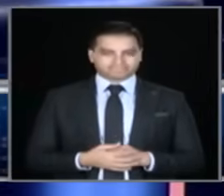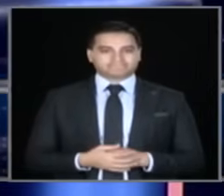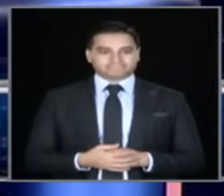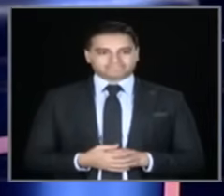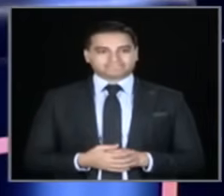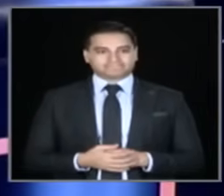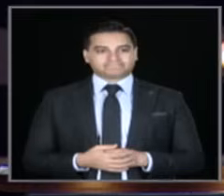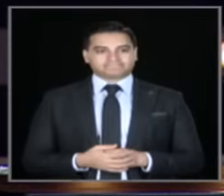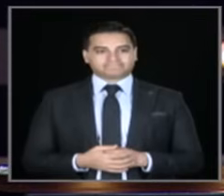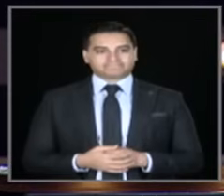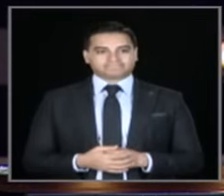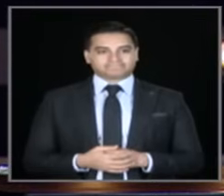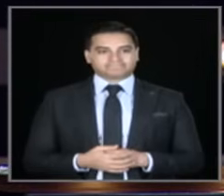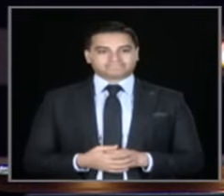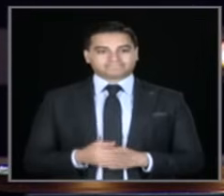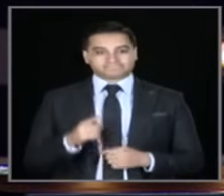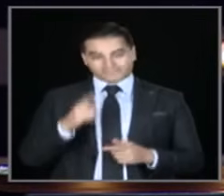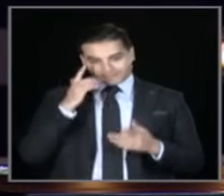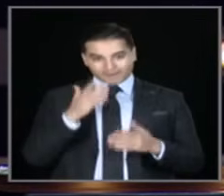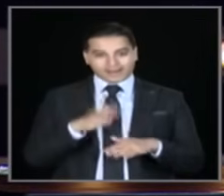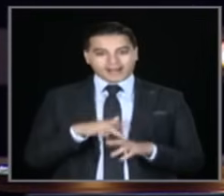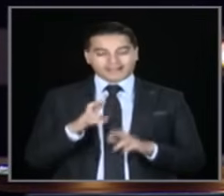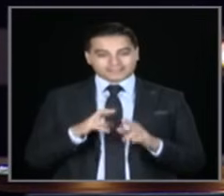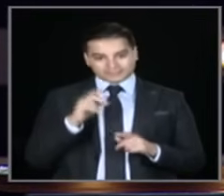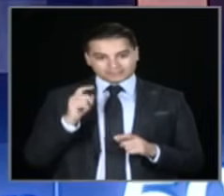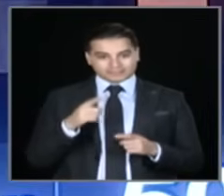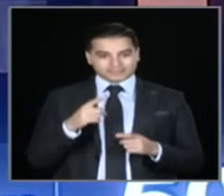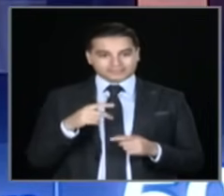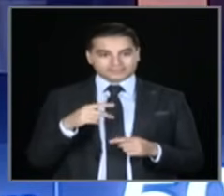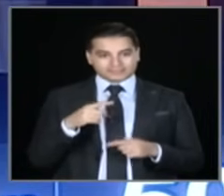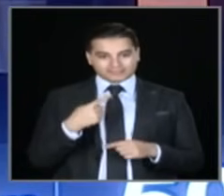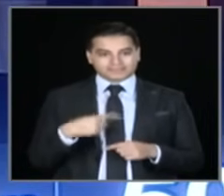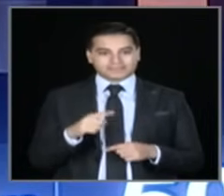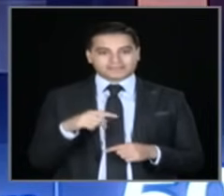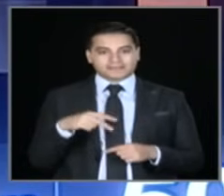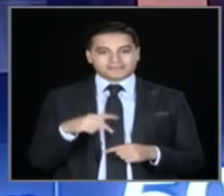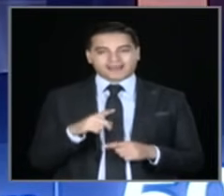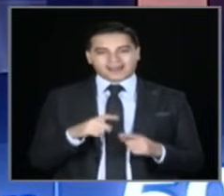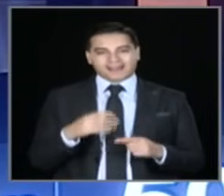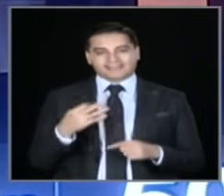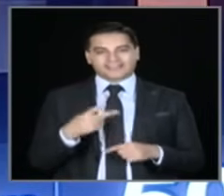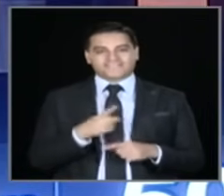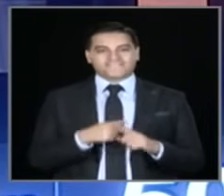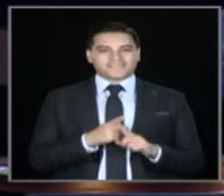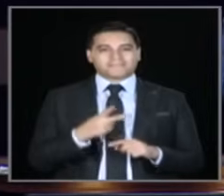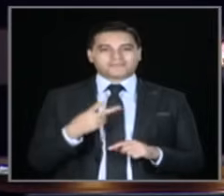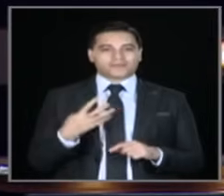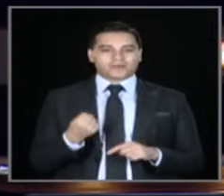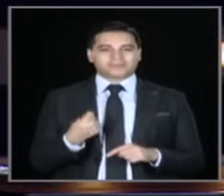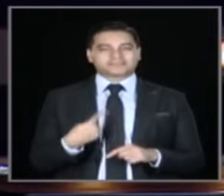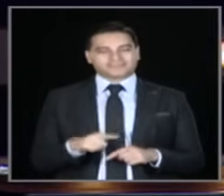برافو عليك، انت بقيت مركز في اسئله سرعه البديع قوي. ما هو 8/3 على 240 يوم. برافو عليك، برافو عليك يا ابو ضيف، برافو